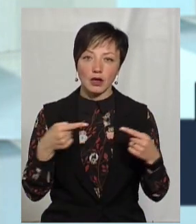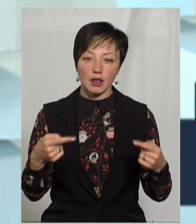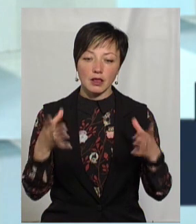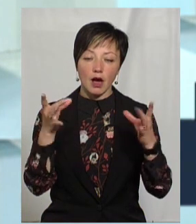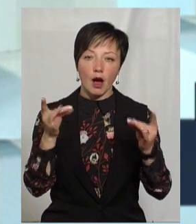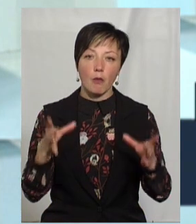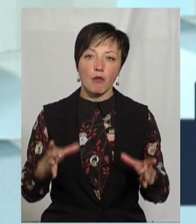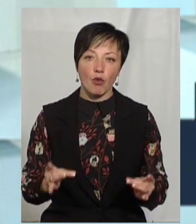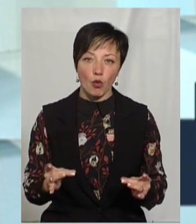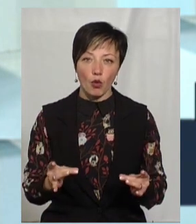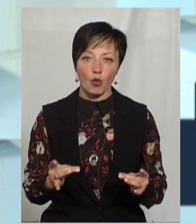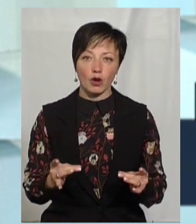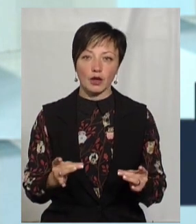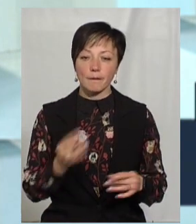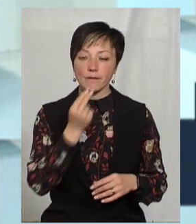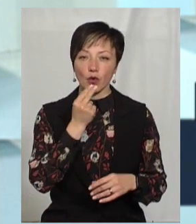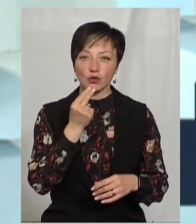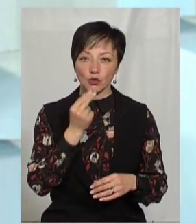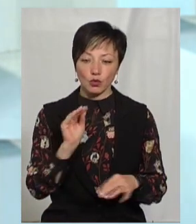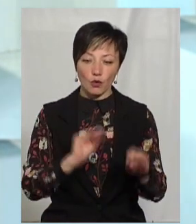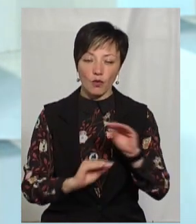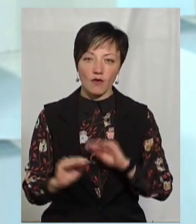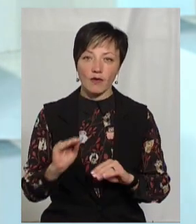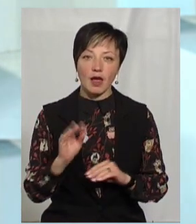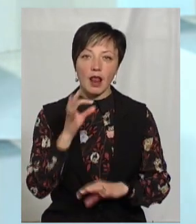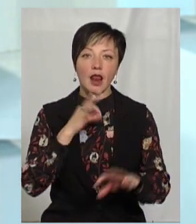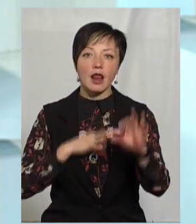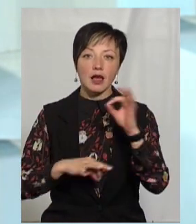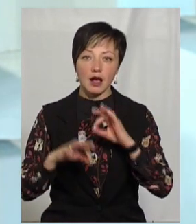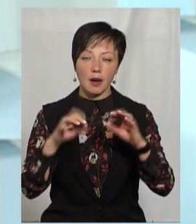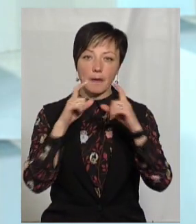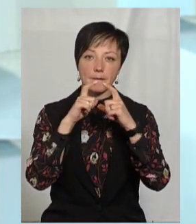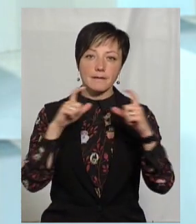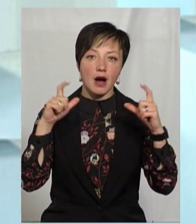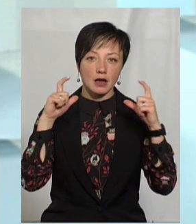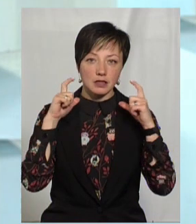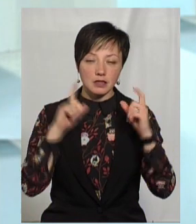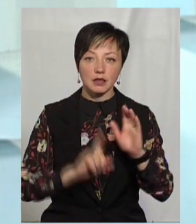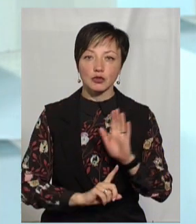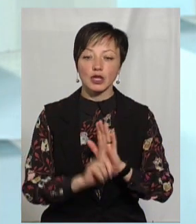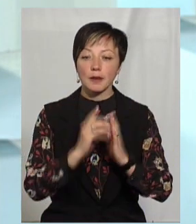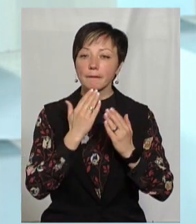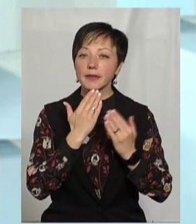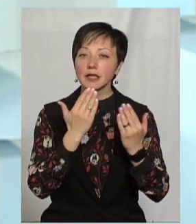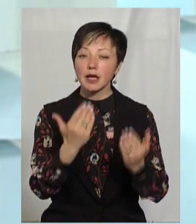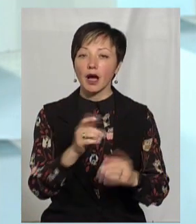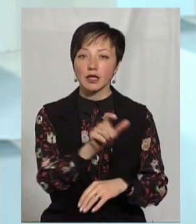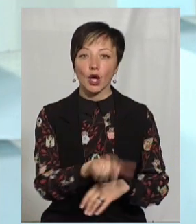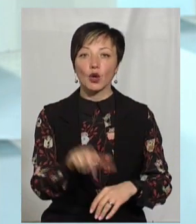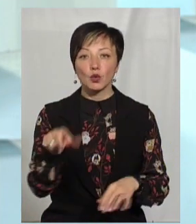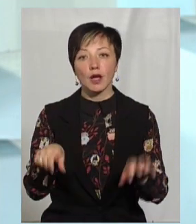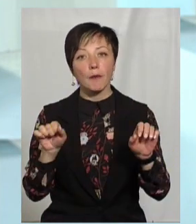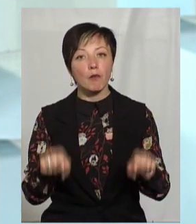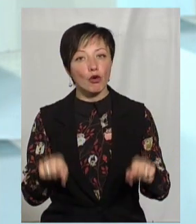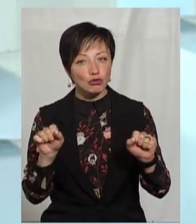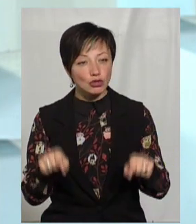продуктові набори, пакети продуктові, ліки, маски. Ми почали питати людей, можливо,